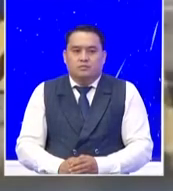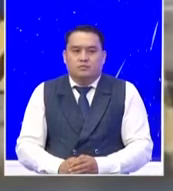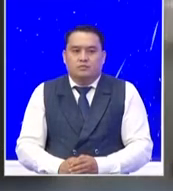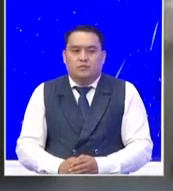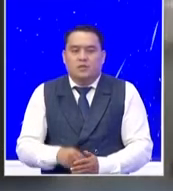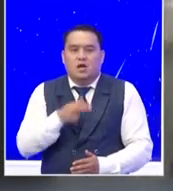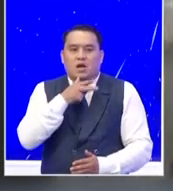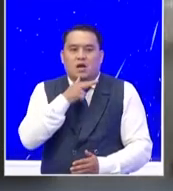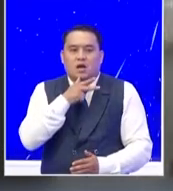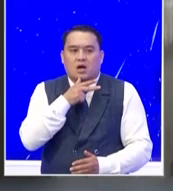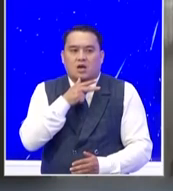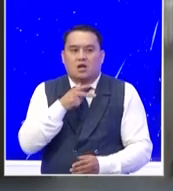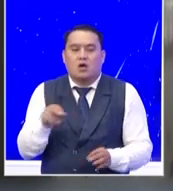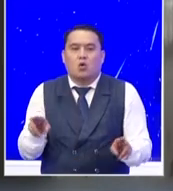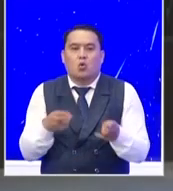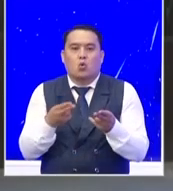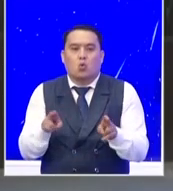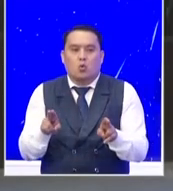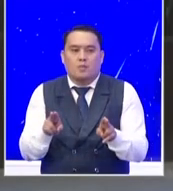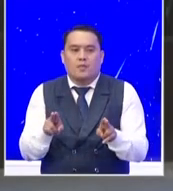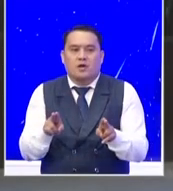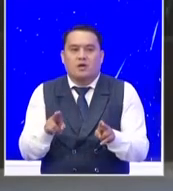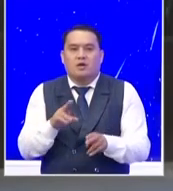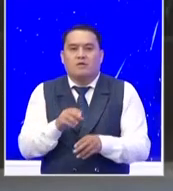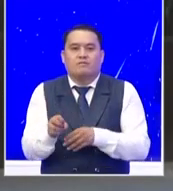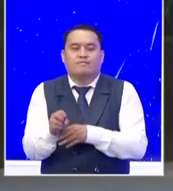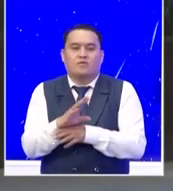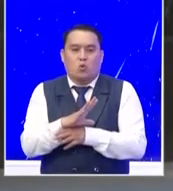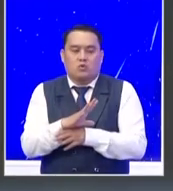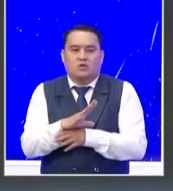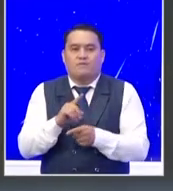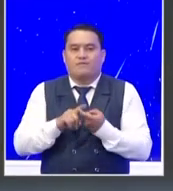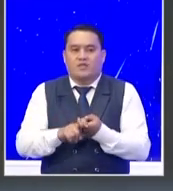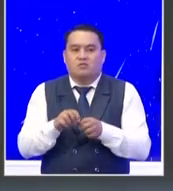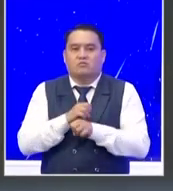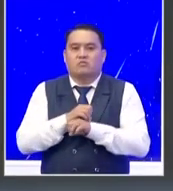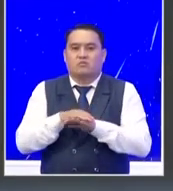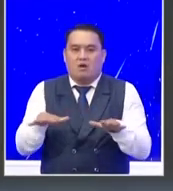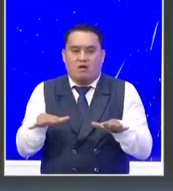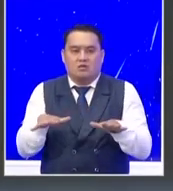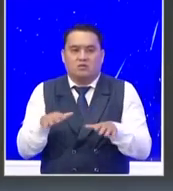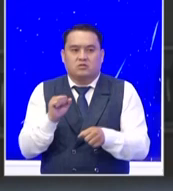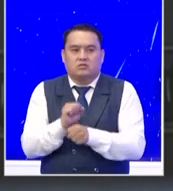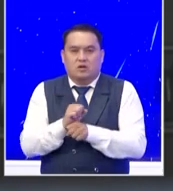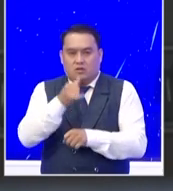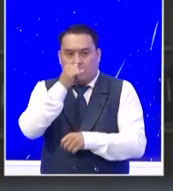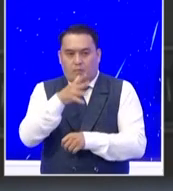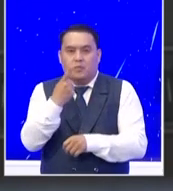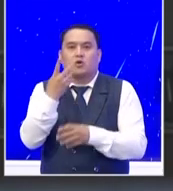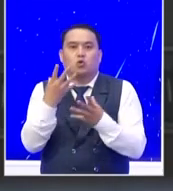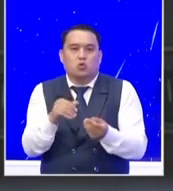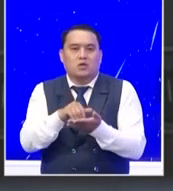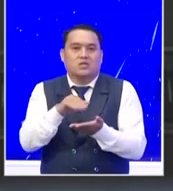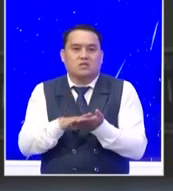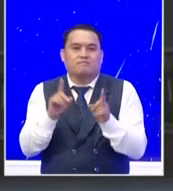Оңтүстік Кореяда караоке клубтар вирустың негізгі ошағына айналды. Бұл ел коронавирустың таралуын түпкілікті тежей алмай отыр. Бір күнде